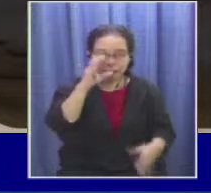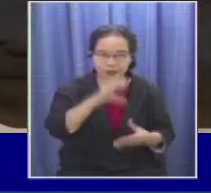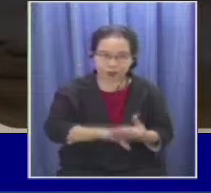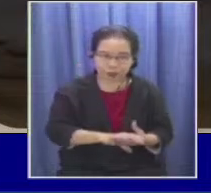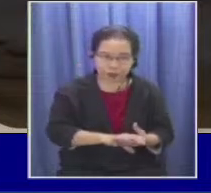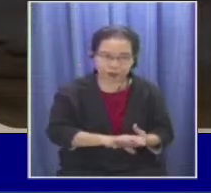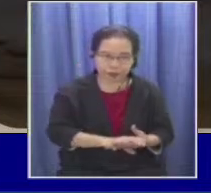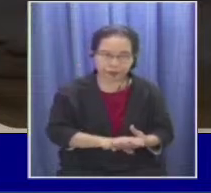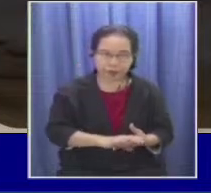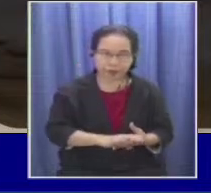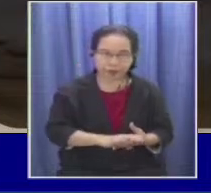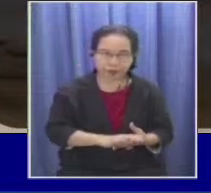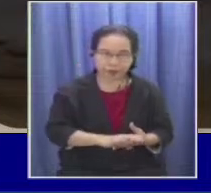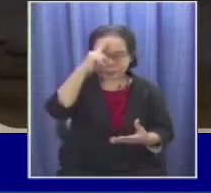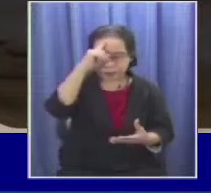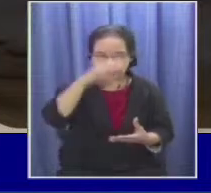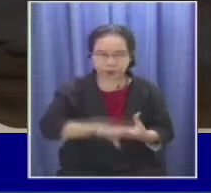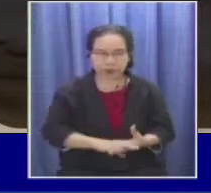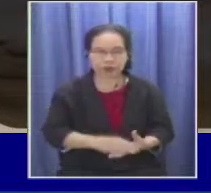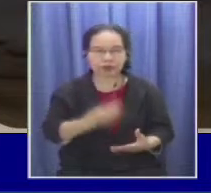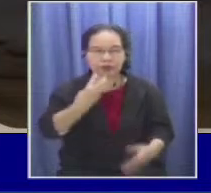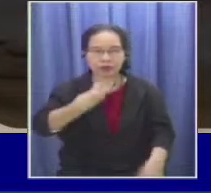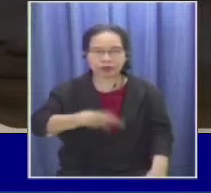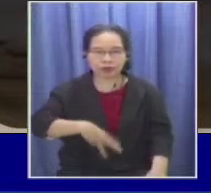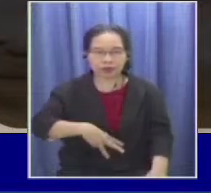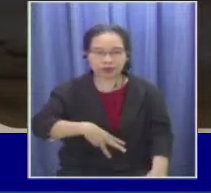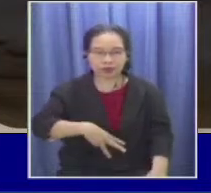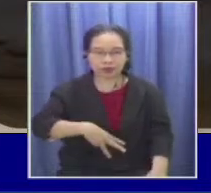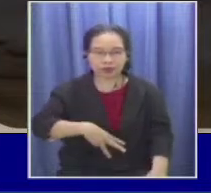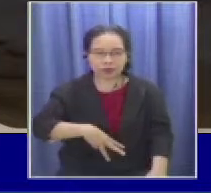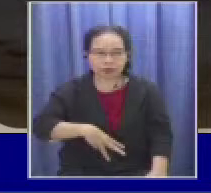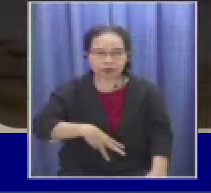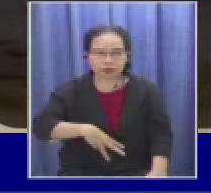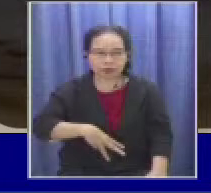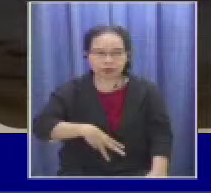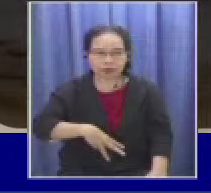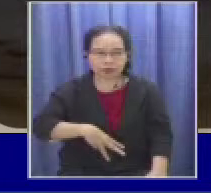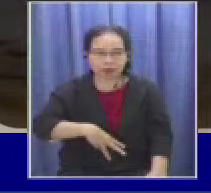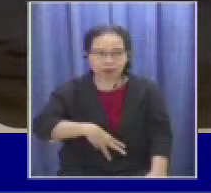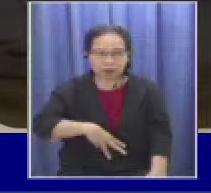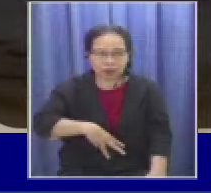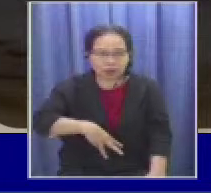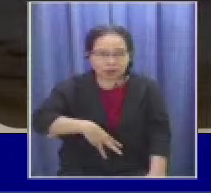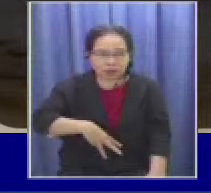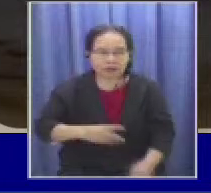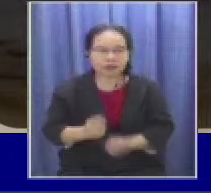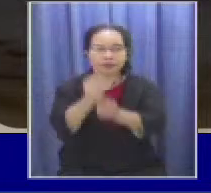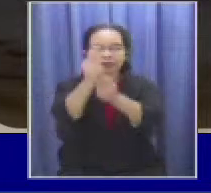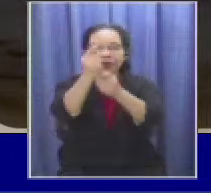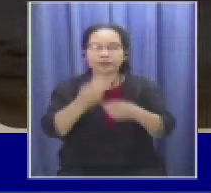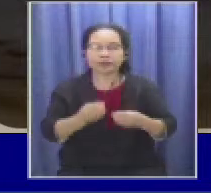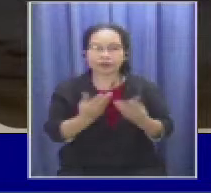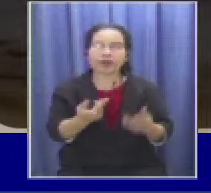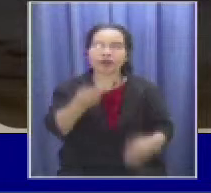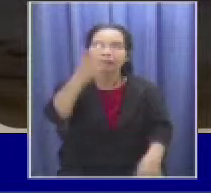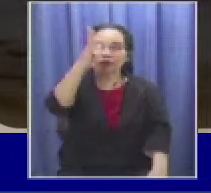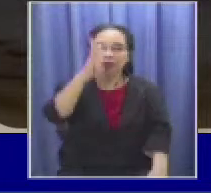na sɛ wogidi sɛ adeɛ biara wo bɔ hɔ mpae no sɛ wo Nyankopɔn bɛyɛ ama wo